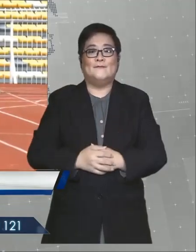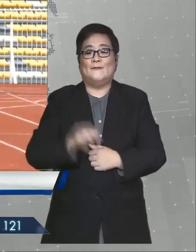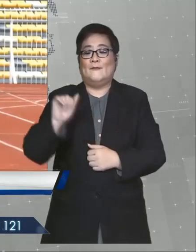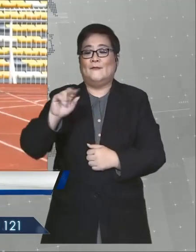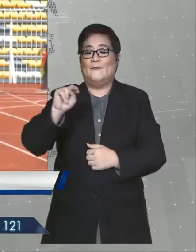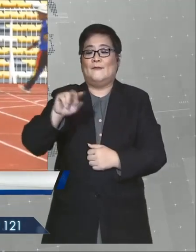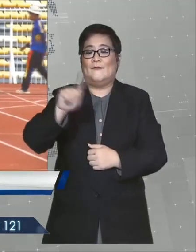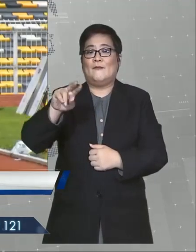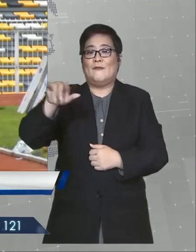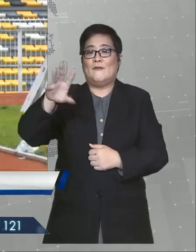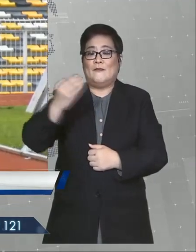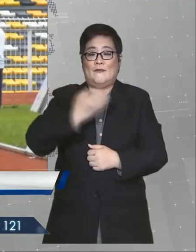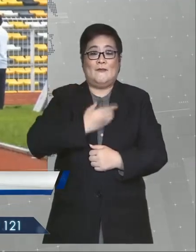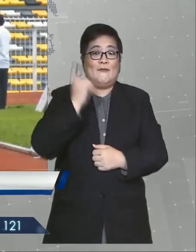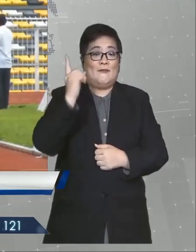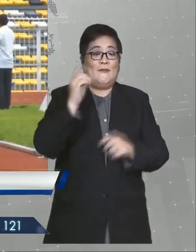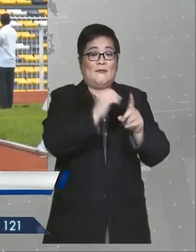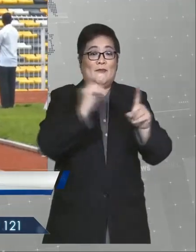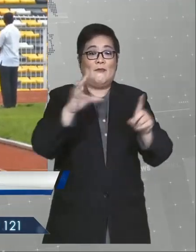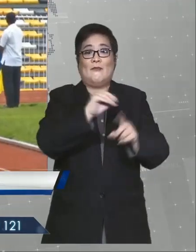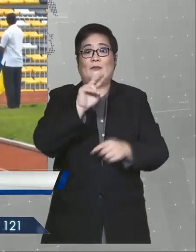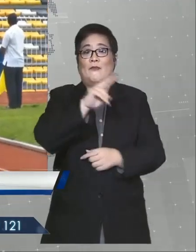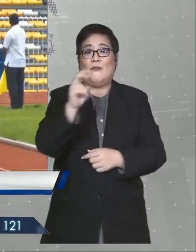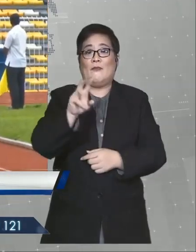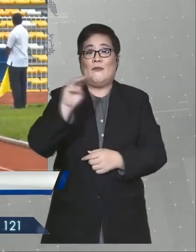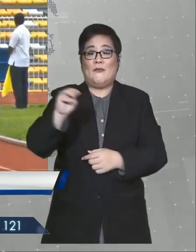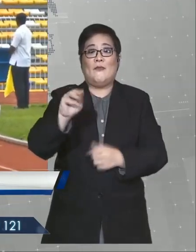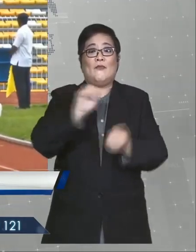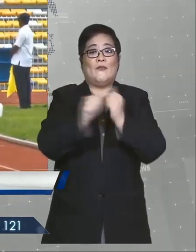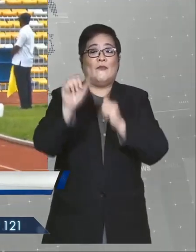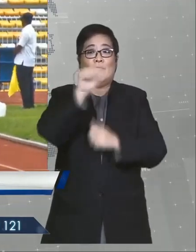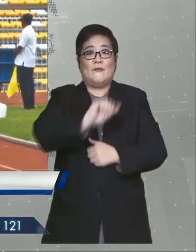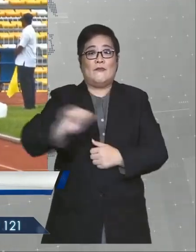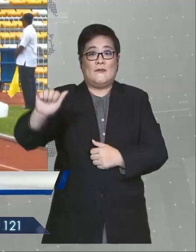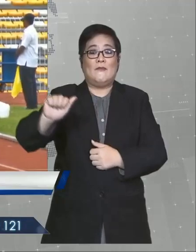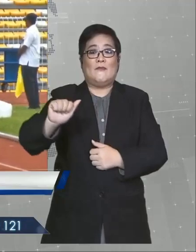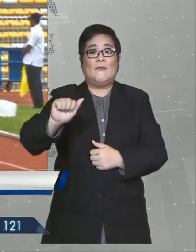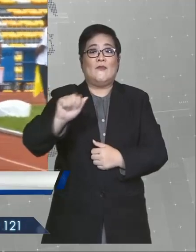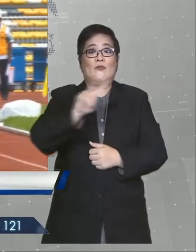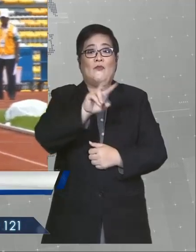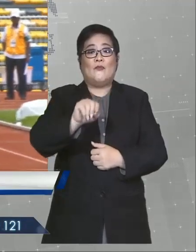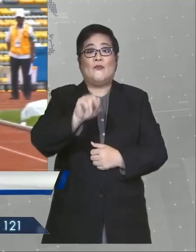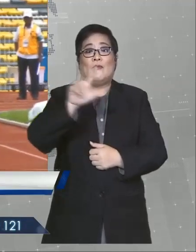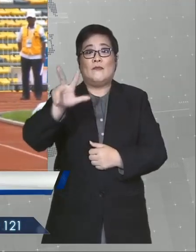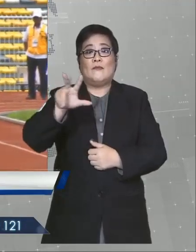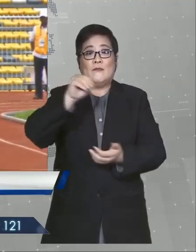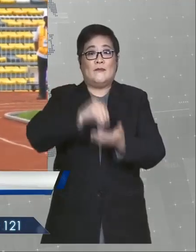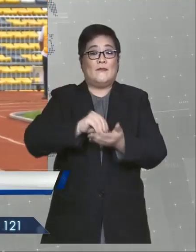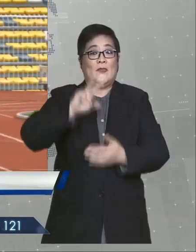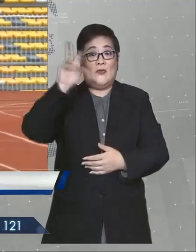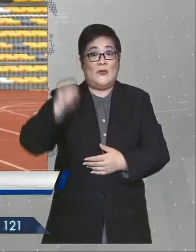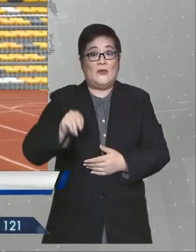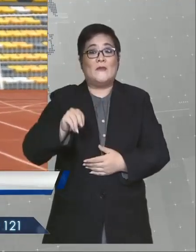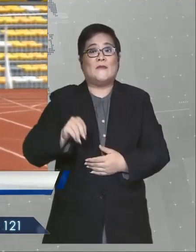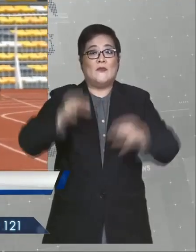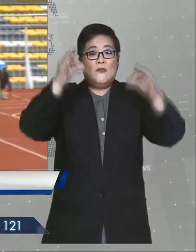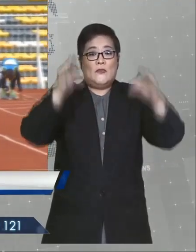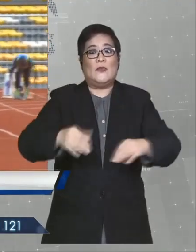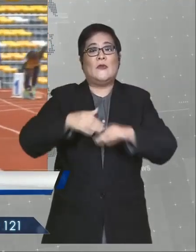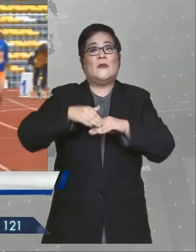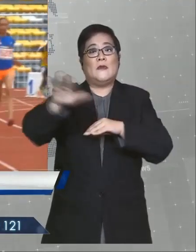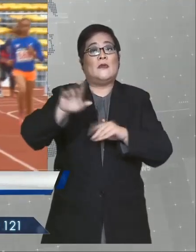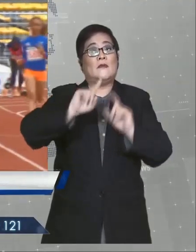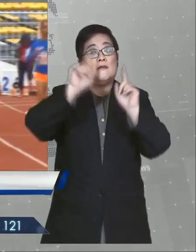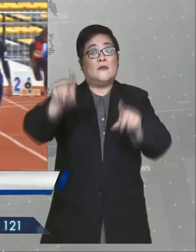Nazmizan yang merupakan pemenang pingat emas 100 dan 200 meter sukan C 2003 di Hanoi mengakui keputusan KOM menghantar Azrin ke Tokyo